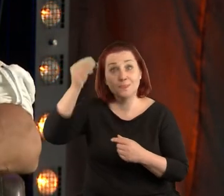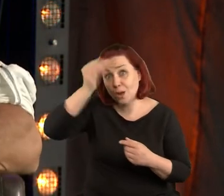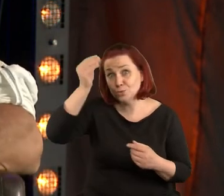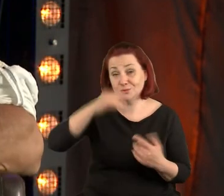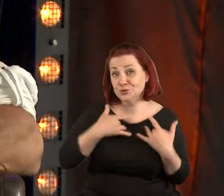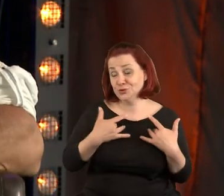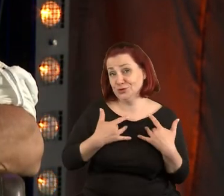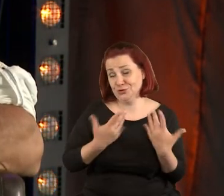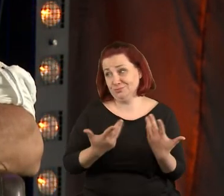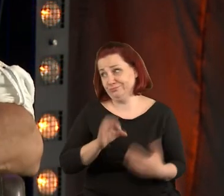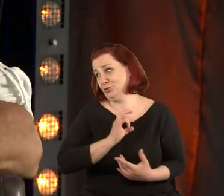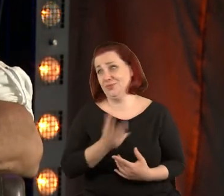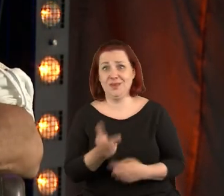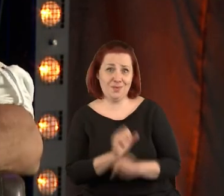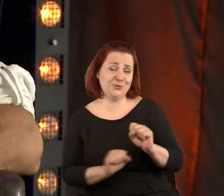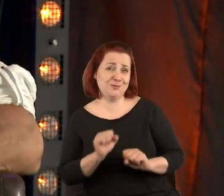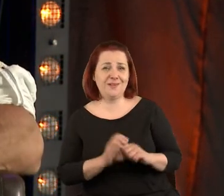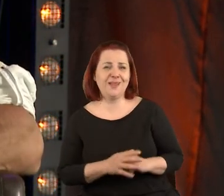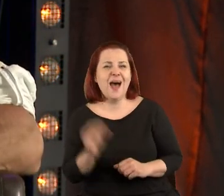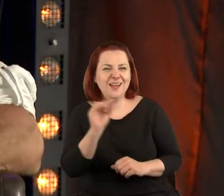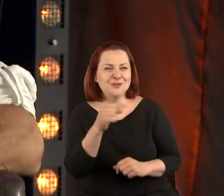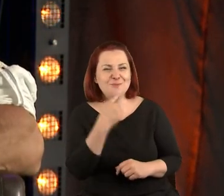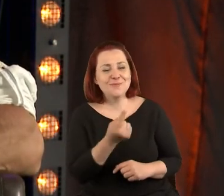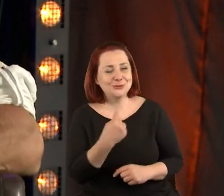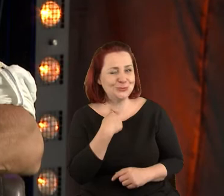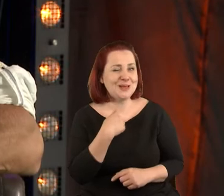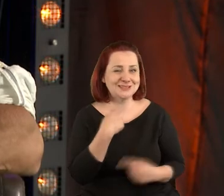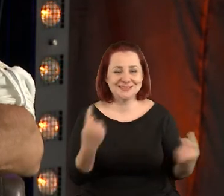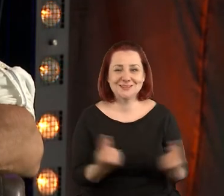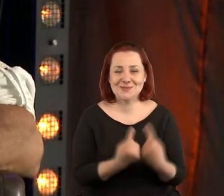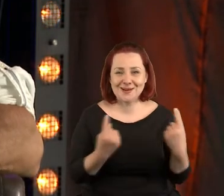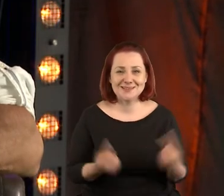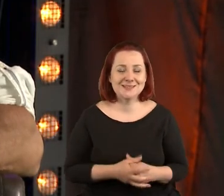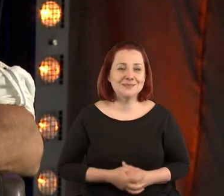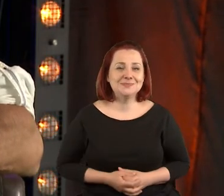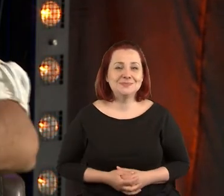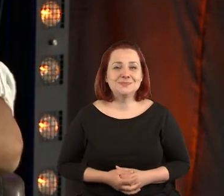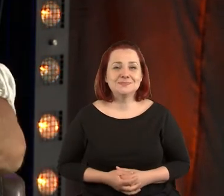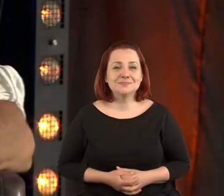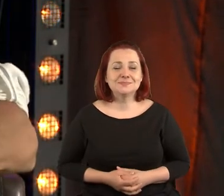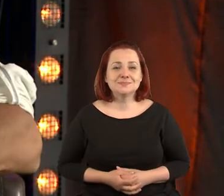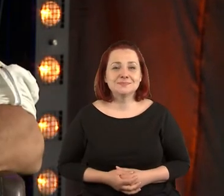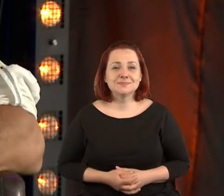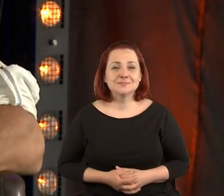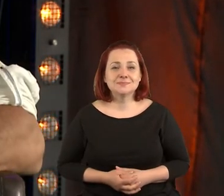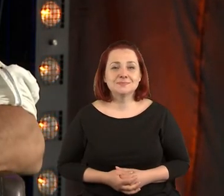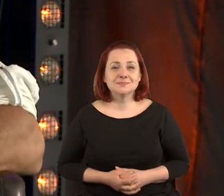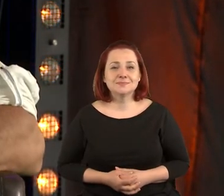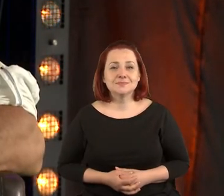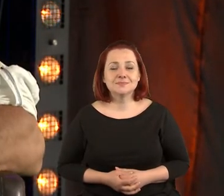nauczyłem żyć z tą niepełnosprawnością. Jeszcze tak powiem jedną śmieszną sytuację, bo tu mówiliśmy o takich właśnie